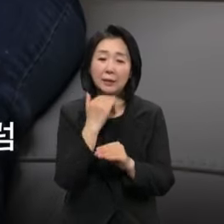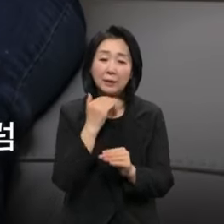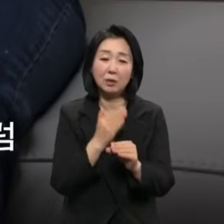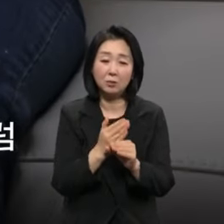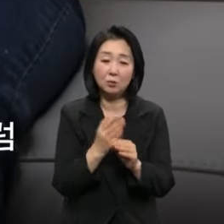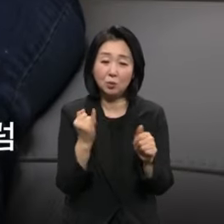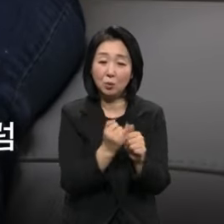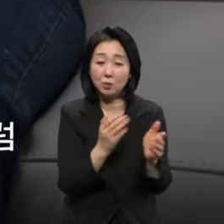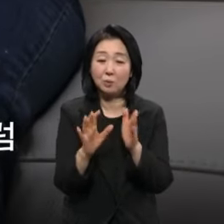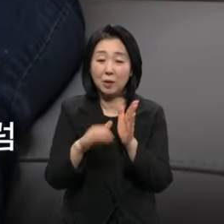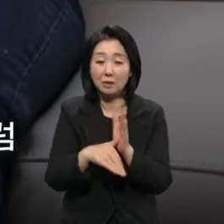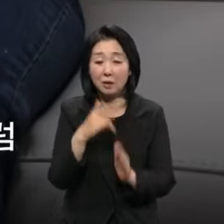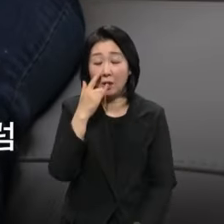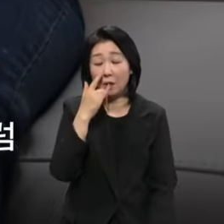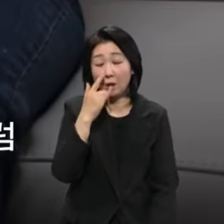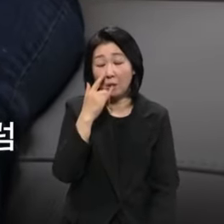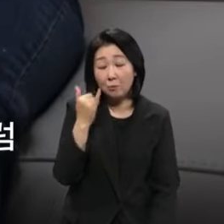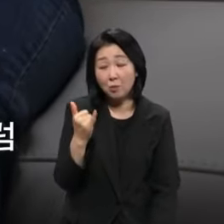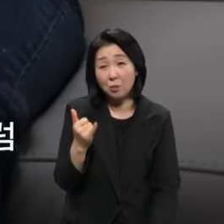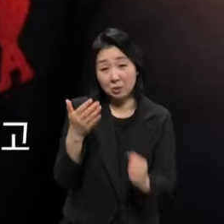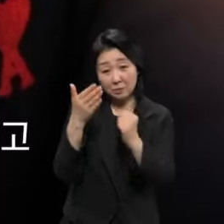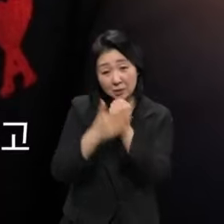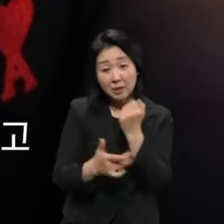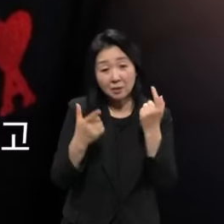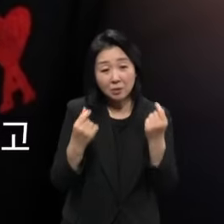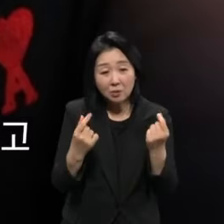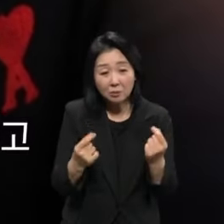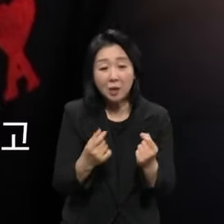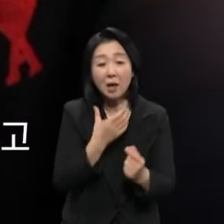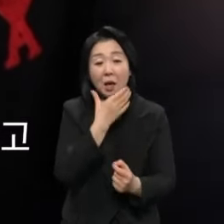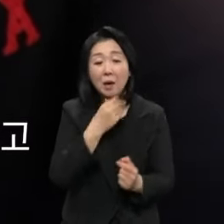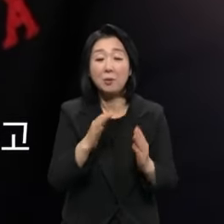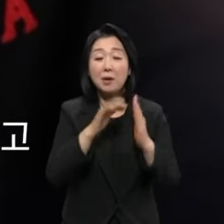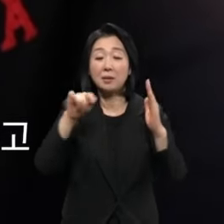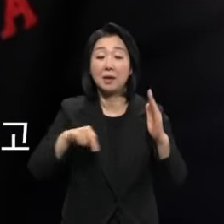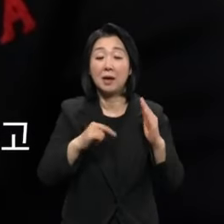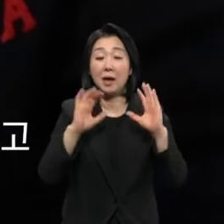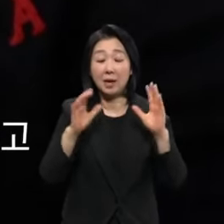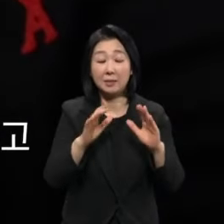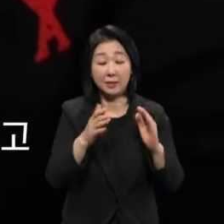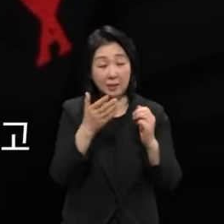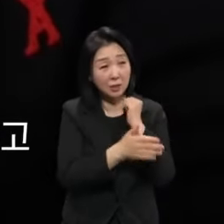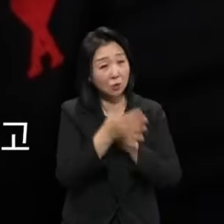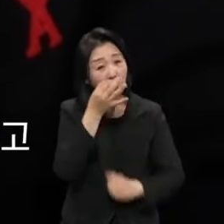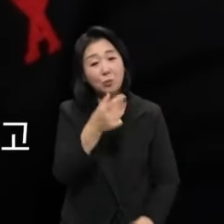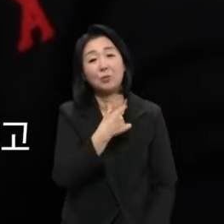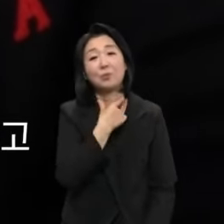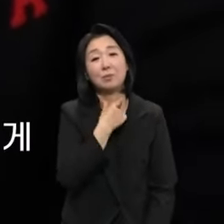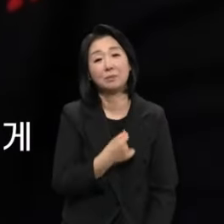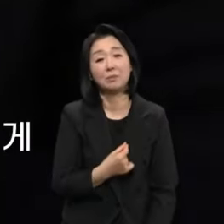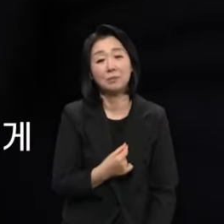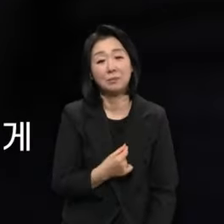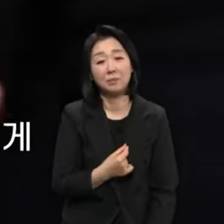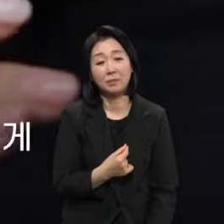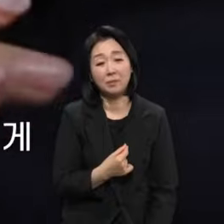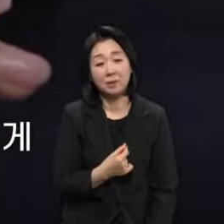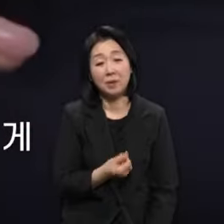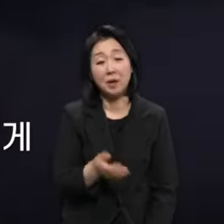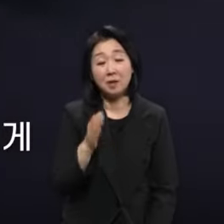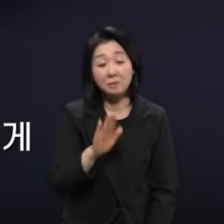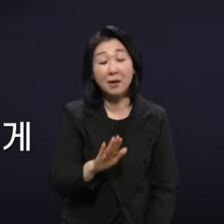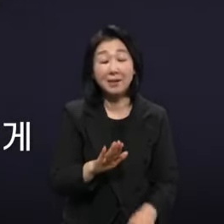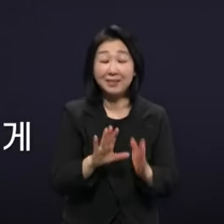결혼식 준비하면서 이제 부모님 사진 본 것처럼 행복한 가정 속에서 아이들이랑 이렇게 사진도 보여주고 싶고 이때 이렇게